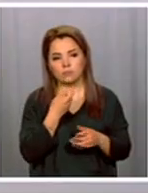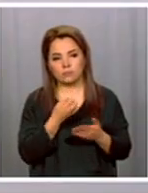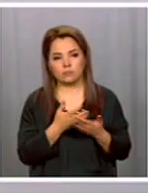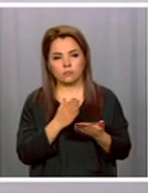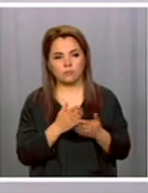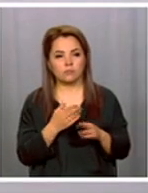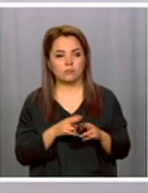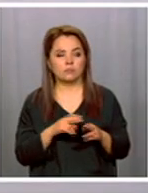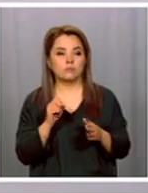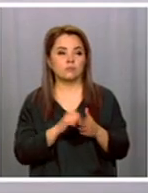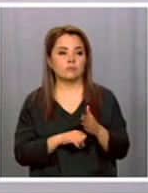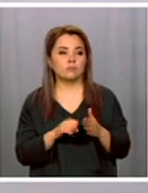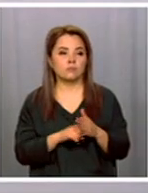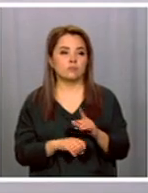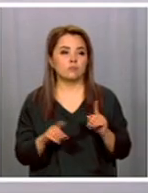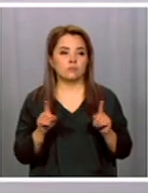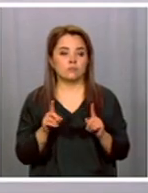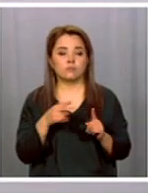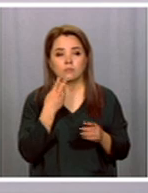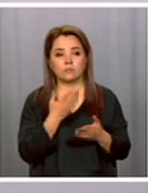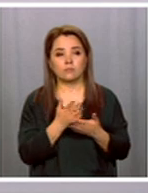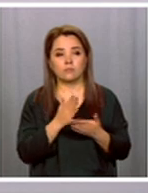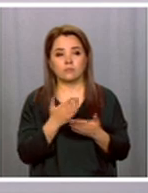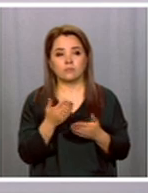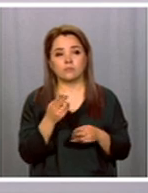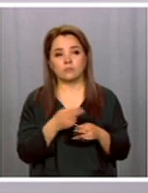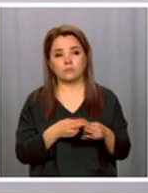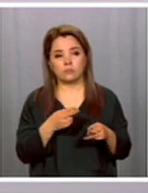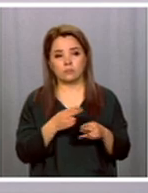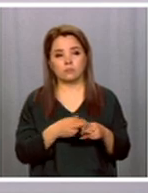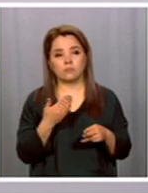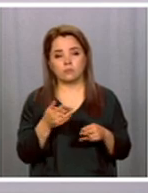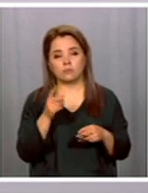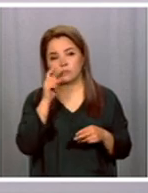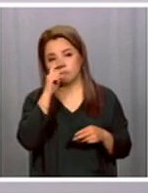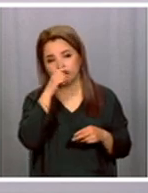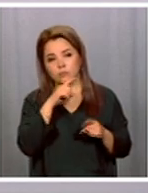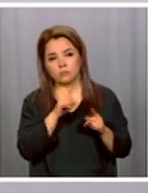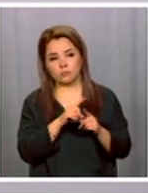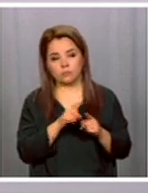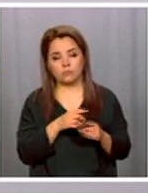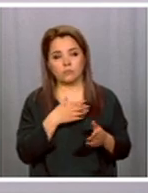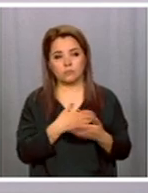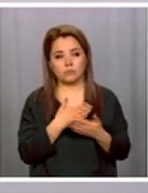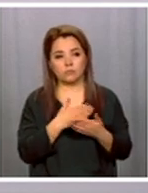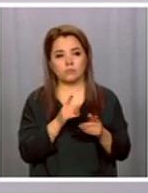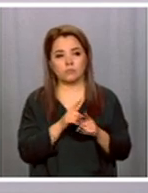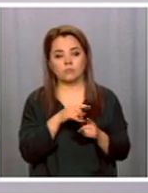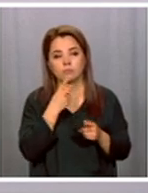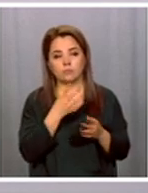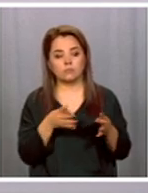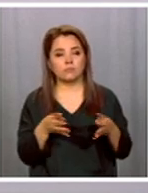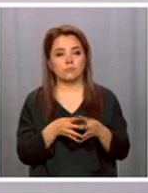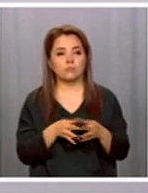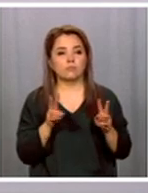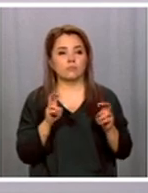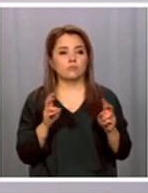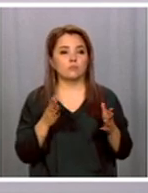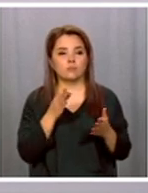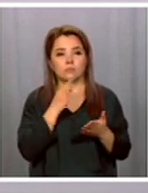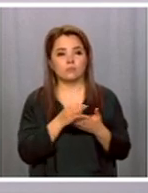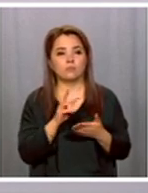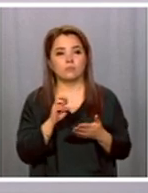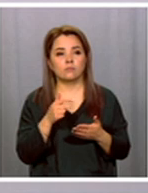себебі неде? Қарап көрейік. Металдар қышқылдармен белсенділігіне қарай әрекеттеседі.